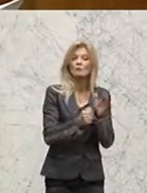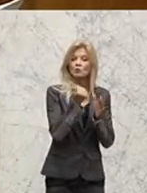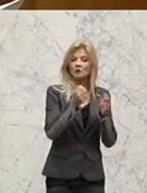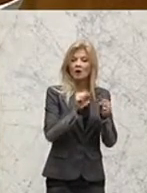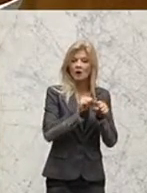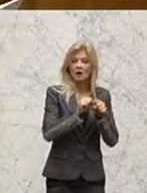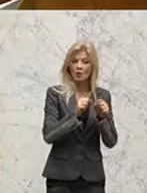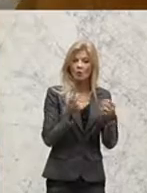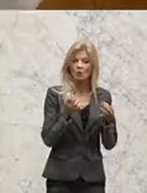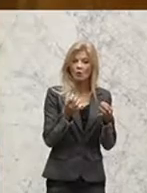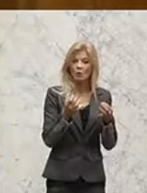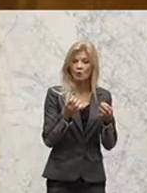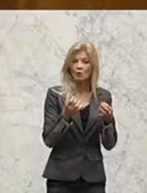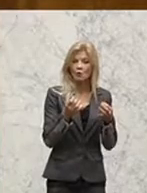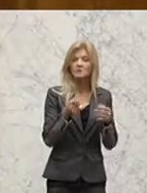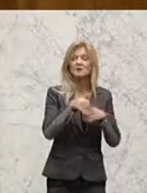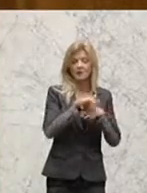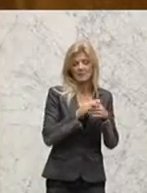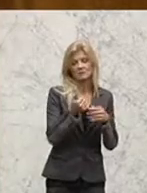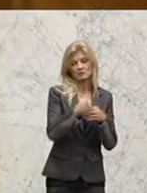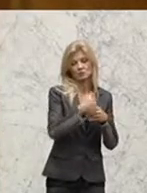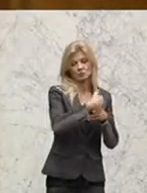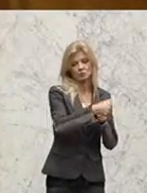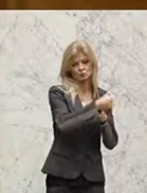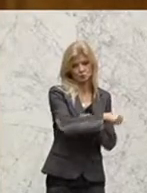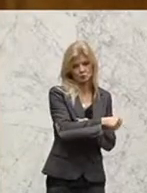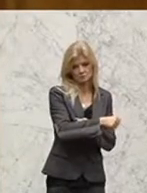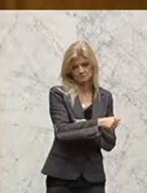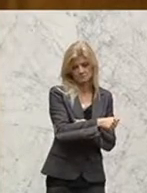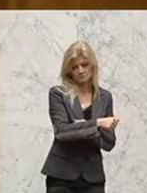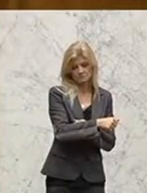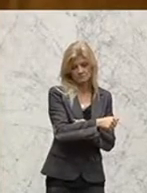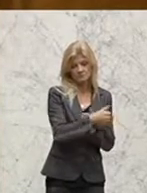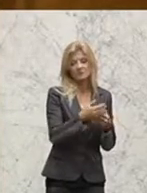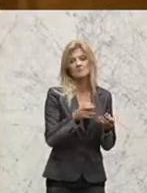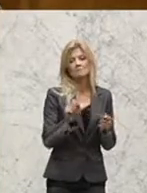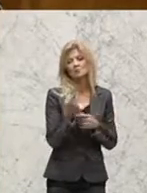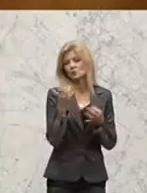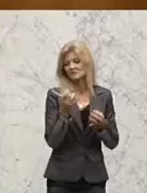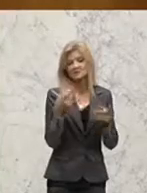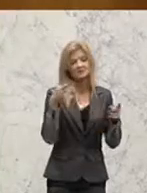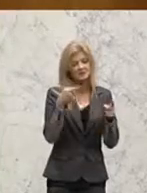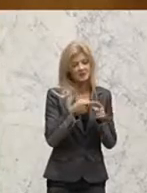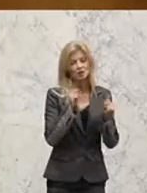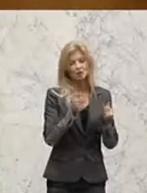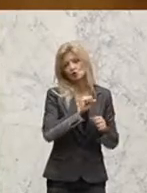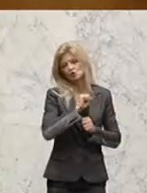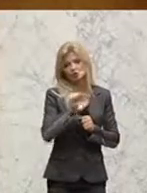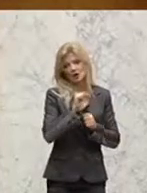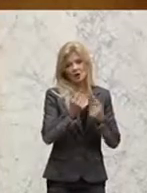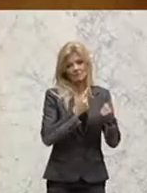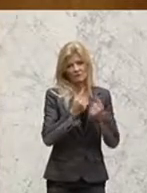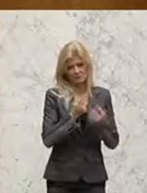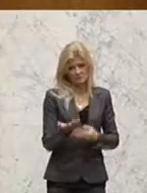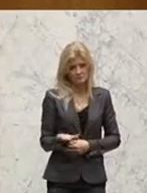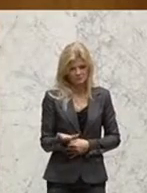Einbindung der Gemeinden und hier vor allem auch die Zielsetzung, rasche Verfahren sicherzustellen.